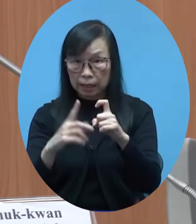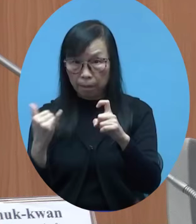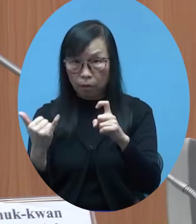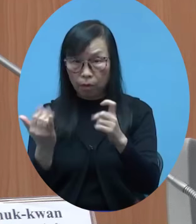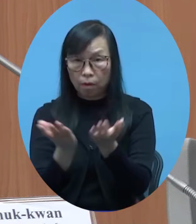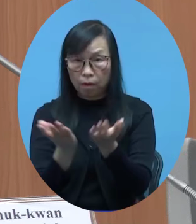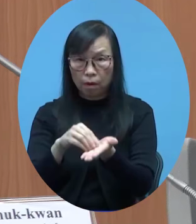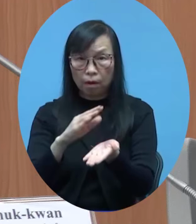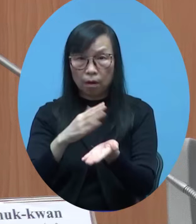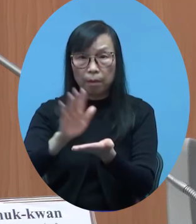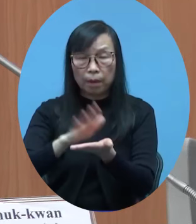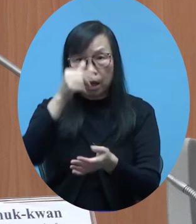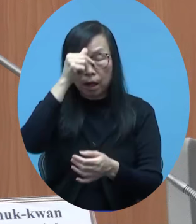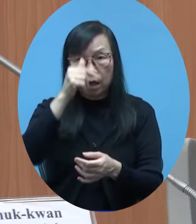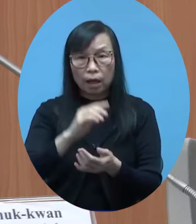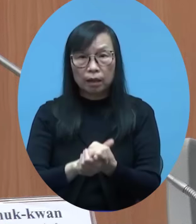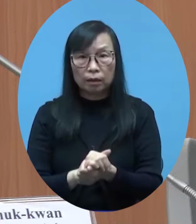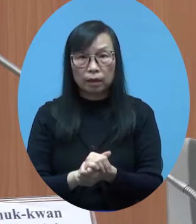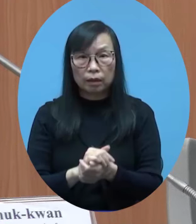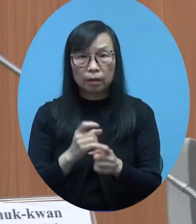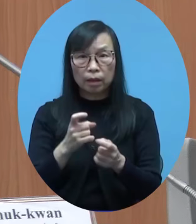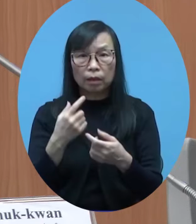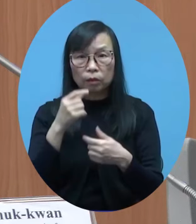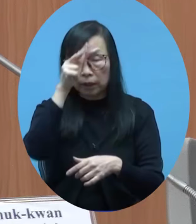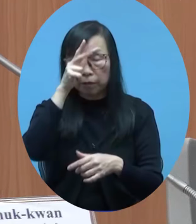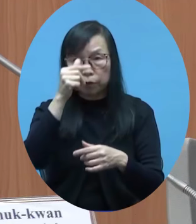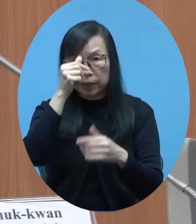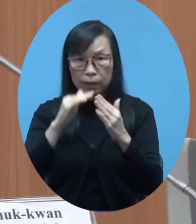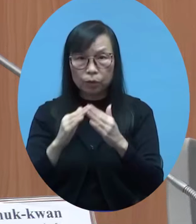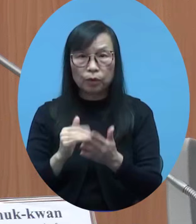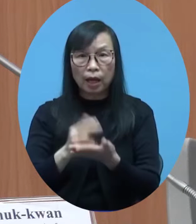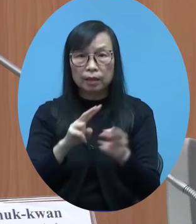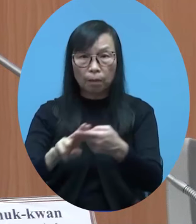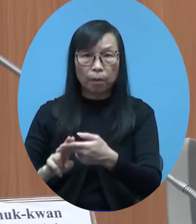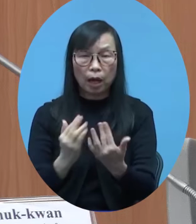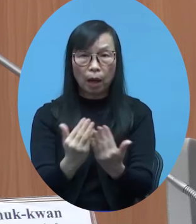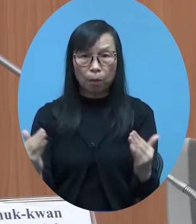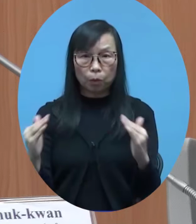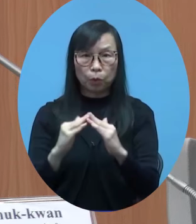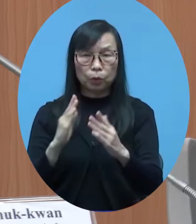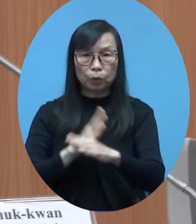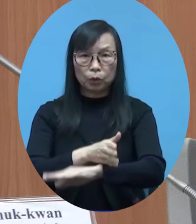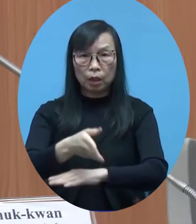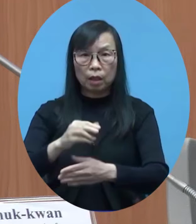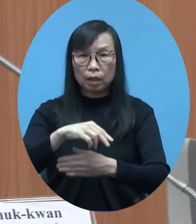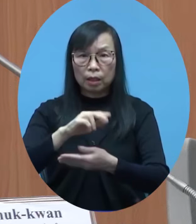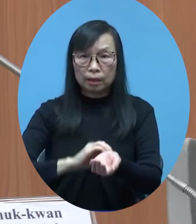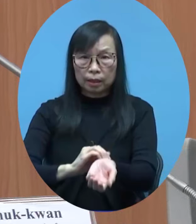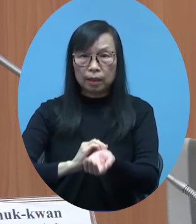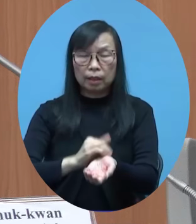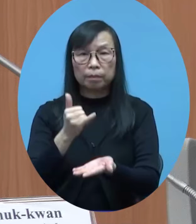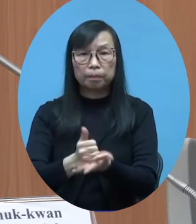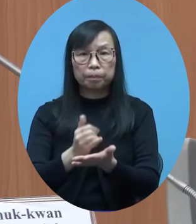嘅病人，分別喺我哋23間公立醫院同埋喺亞洲博覽館社區治療設施嗰度就